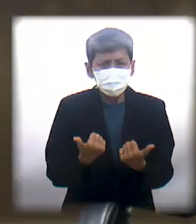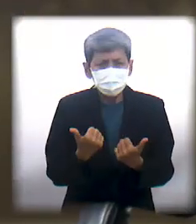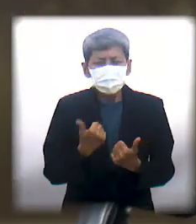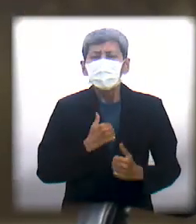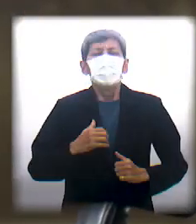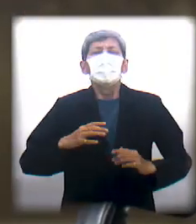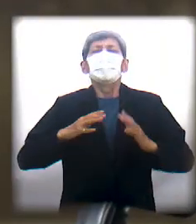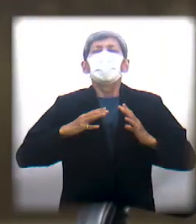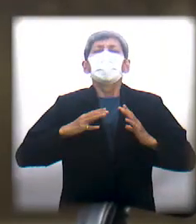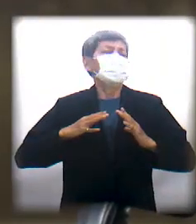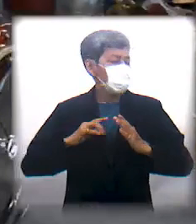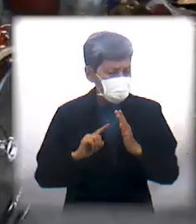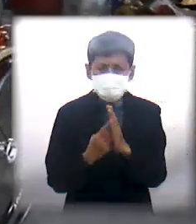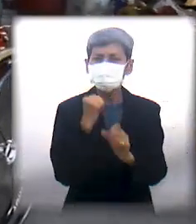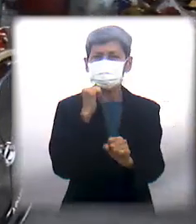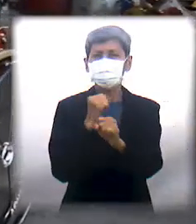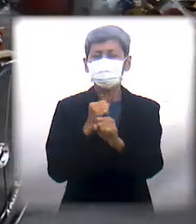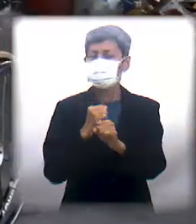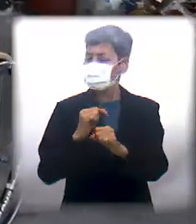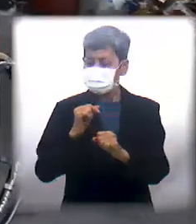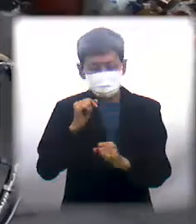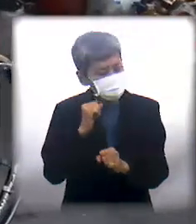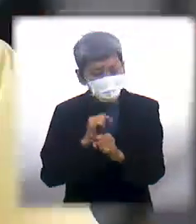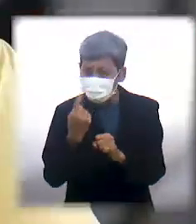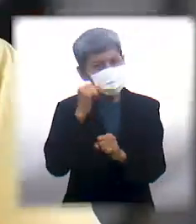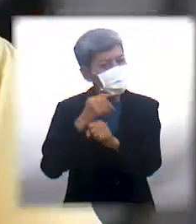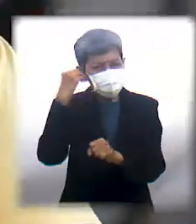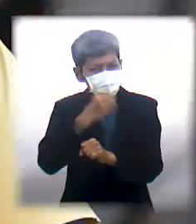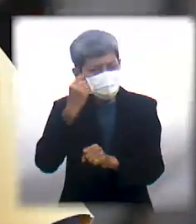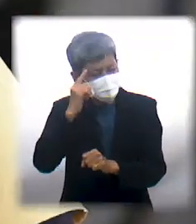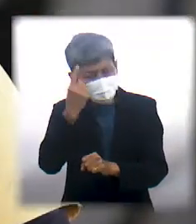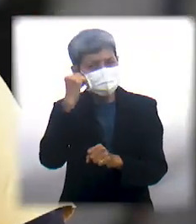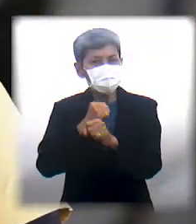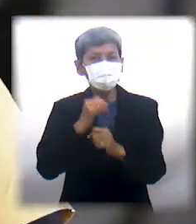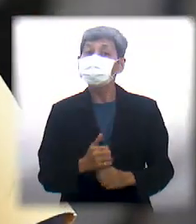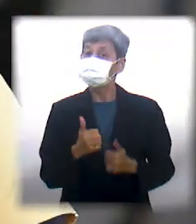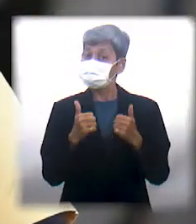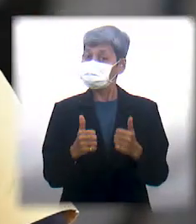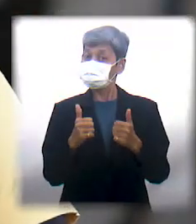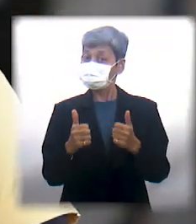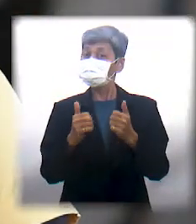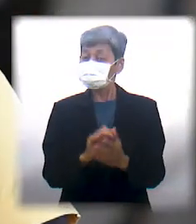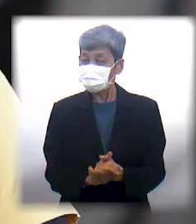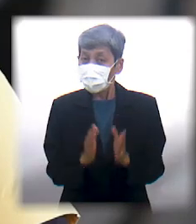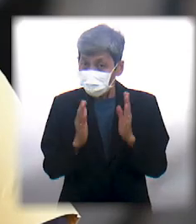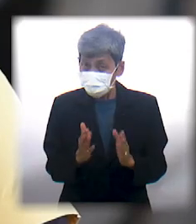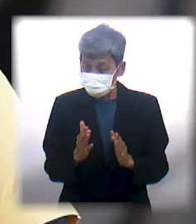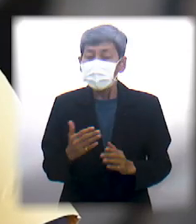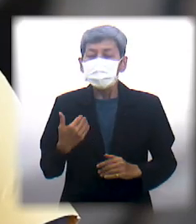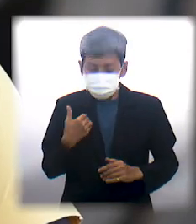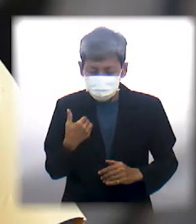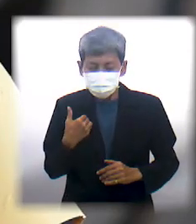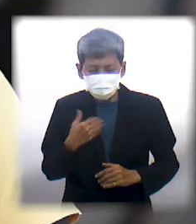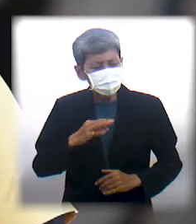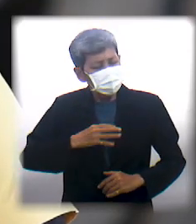พักพรุ่งนี้ก็เริ่มต้นใหม่ตื่นมาเราก็เริ่มต้นใหม่ทุกวันนะครับ เห็นด้วยมากๆเลยค่ะทุกคนมี